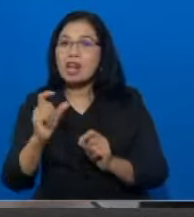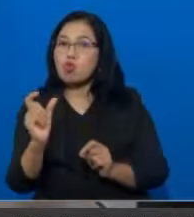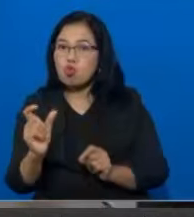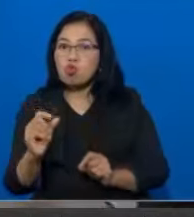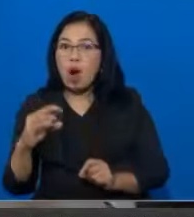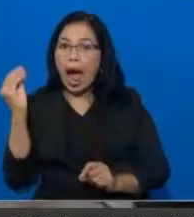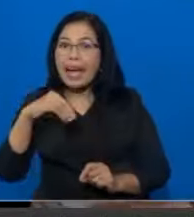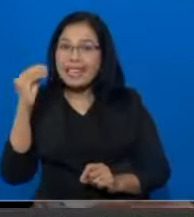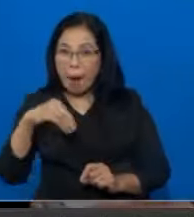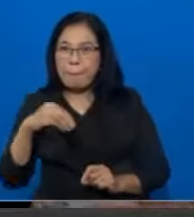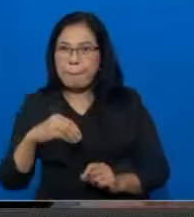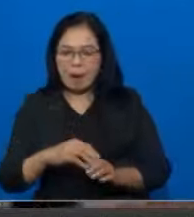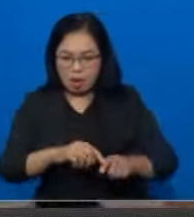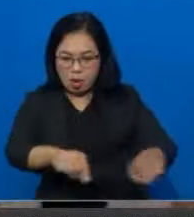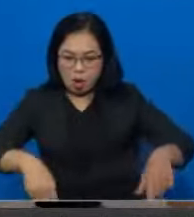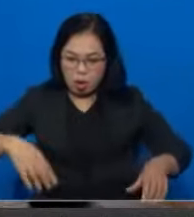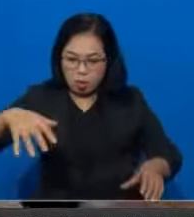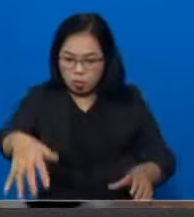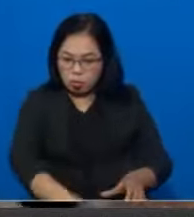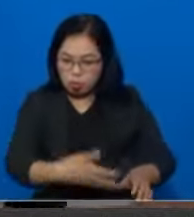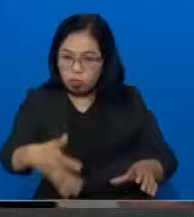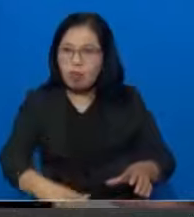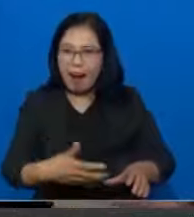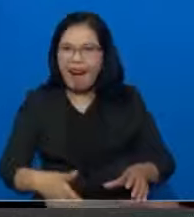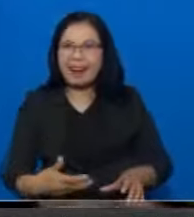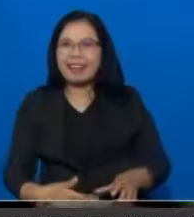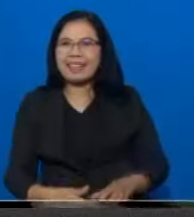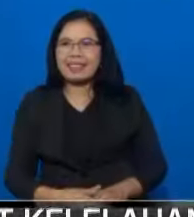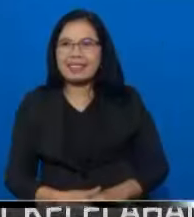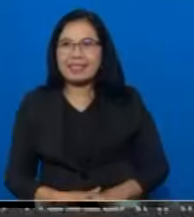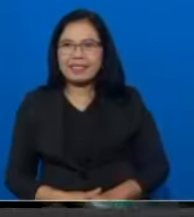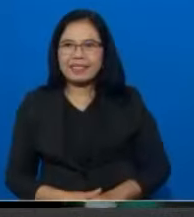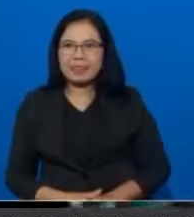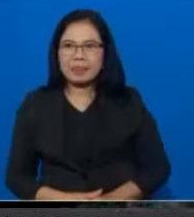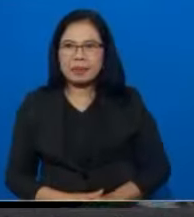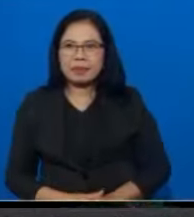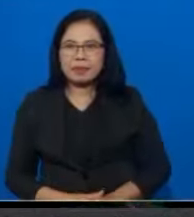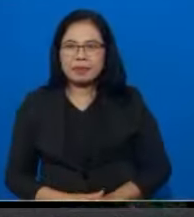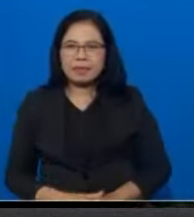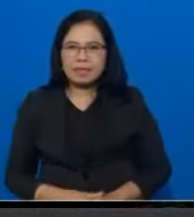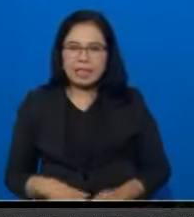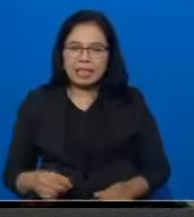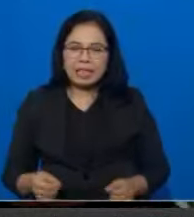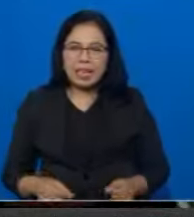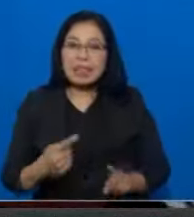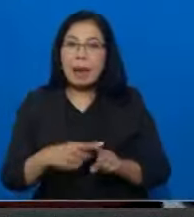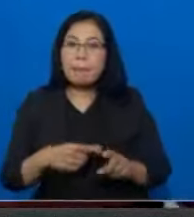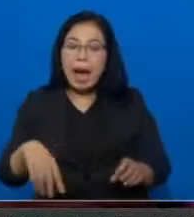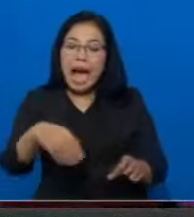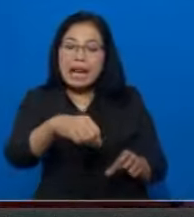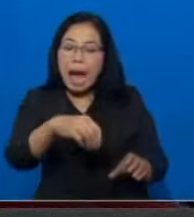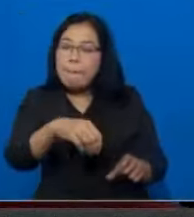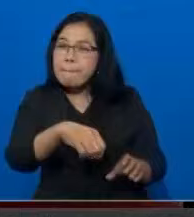Untuk bumbunya, dia lagi-lagi tidak terlalu dibikin terlalu asin, terlalu gurih, terlalu apa. Karena kan nanti